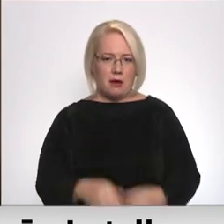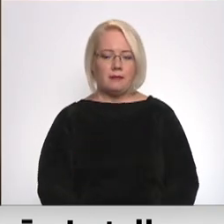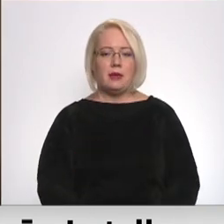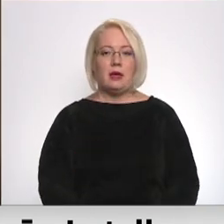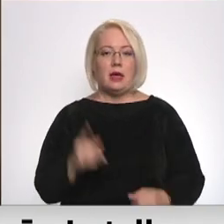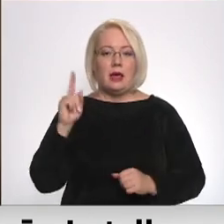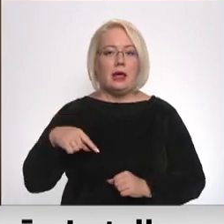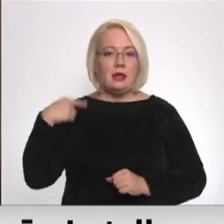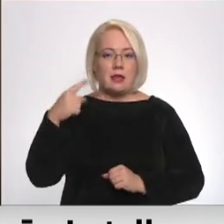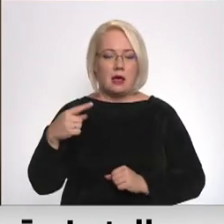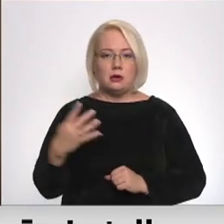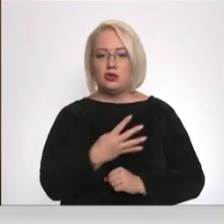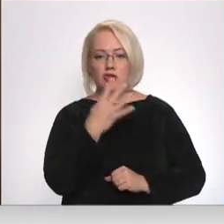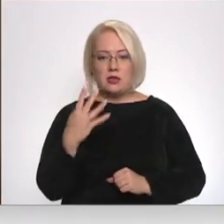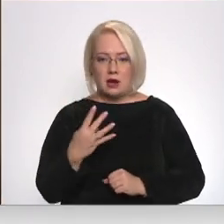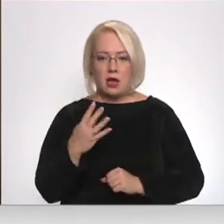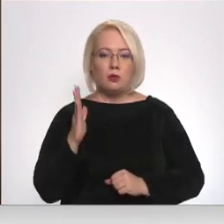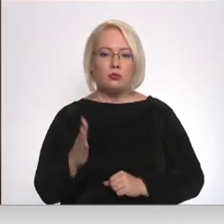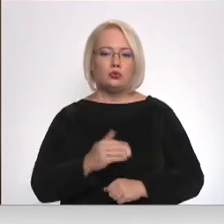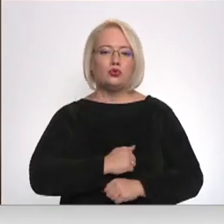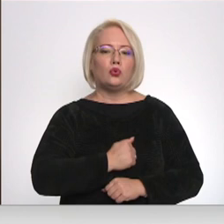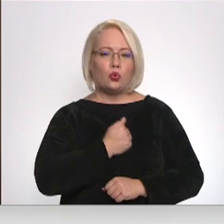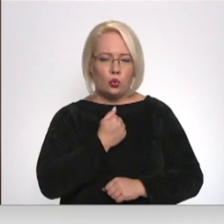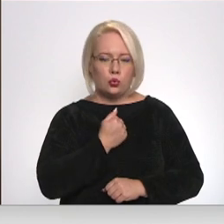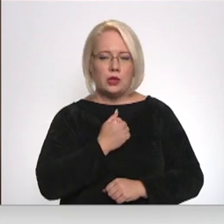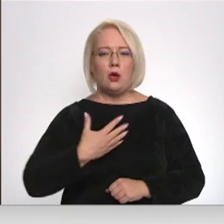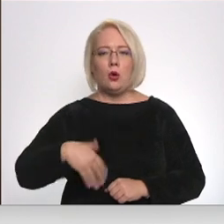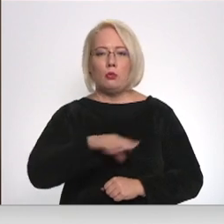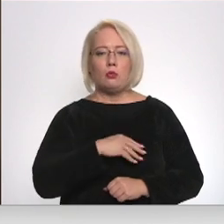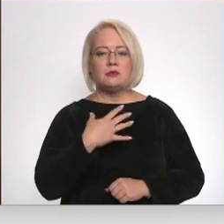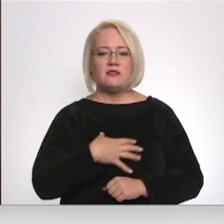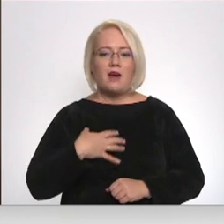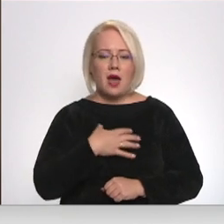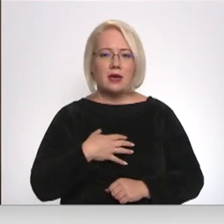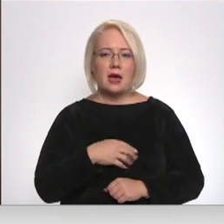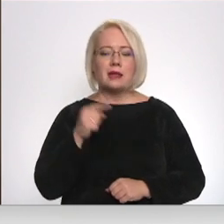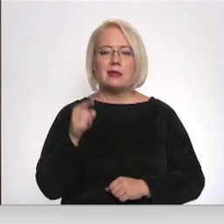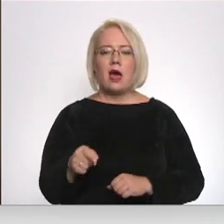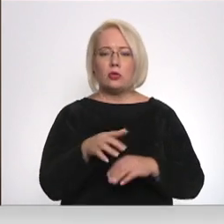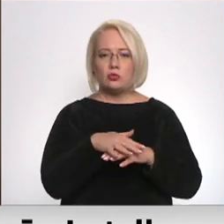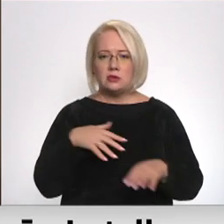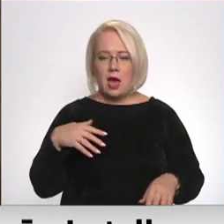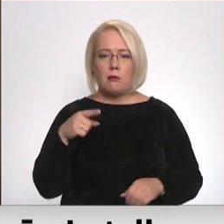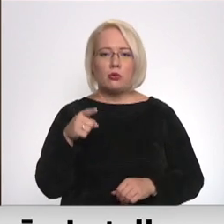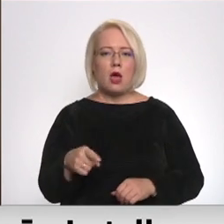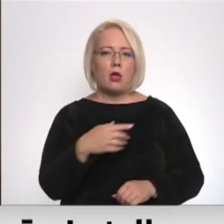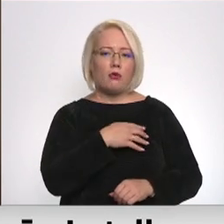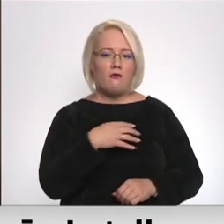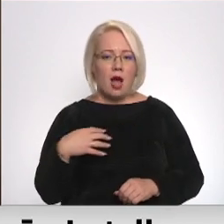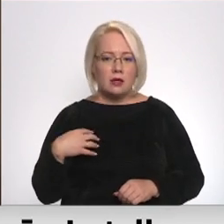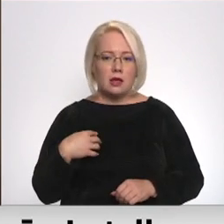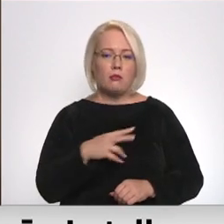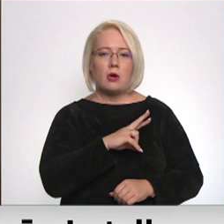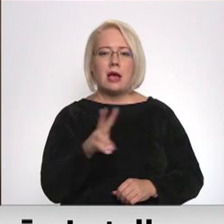Nākamie 4 gadi būs grūti. Un mums vajag tādu saimu, tādu valdību,